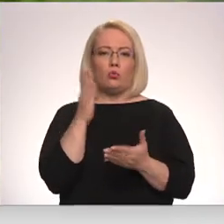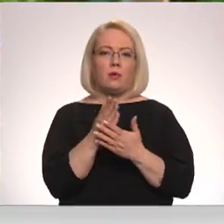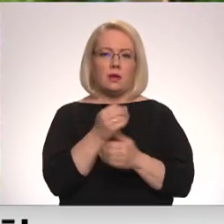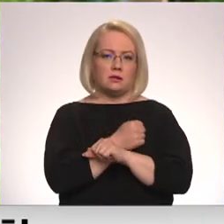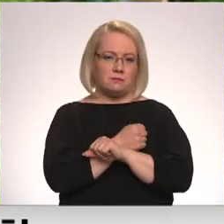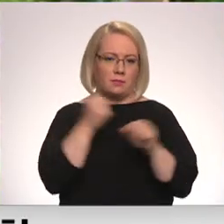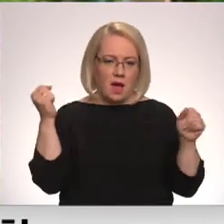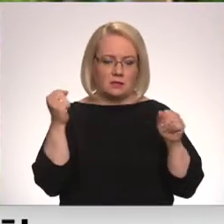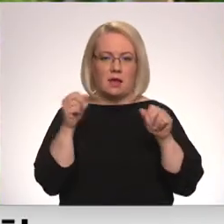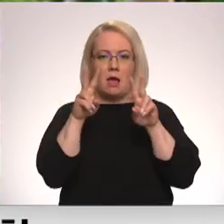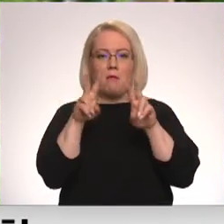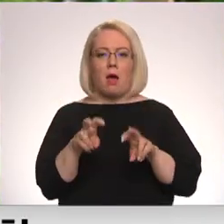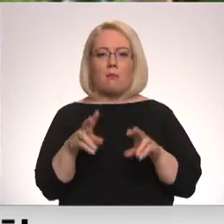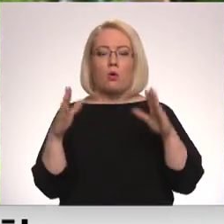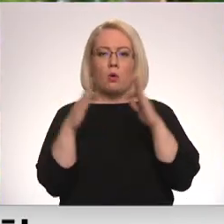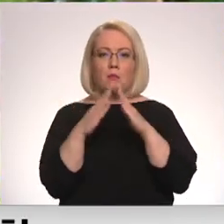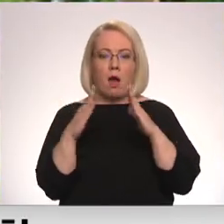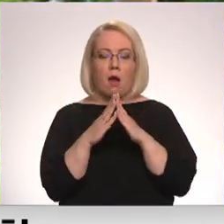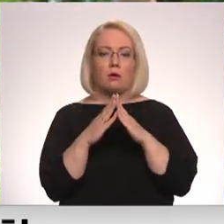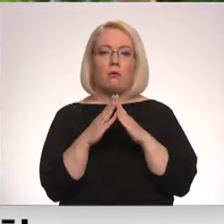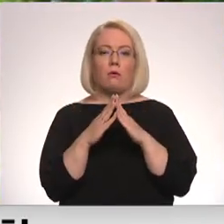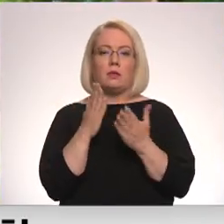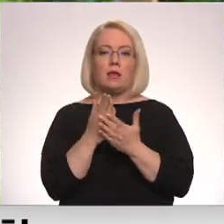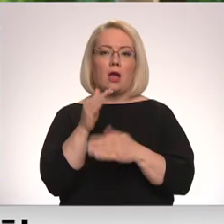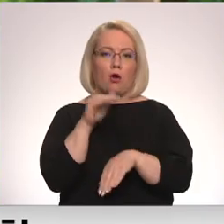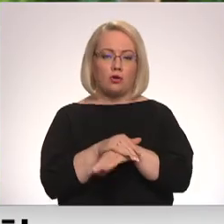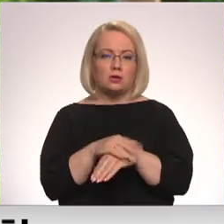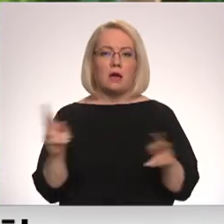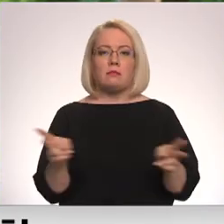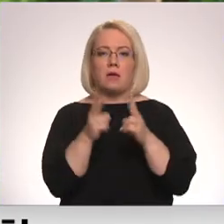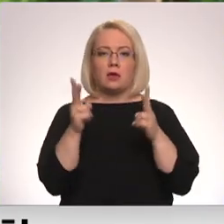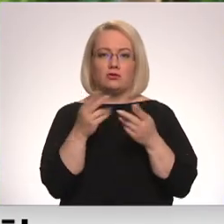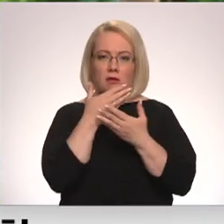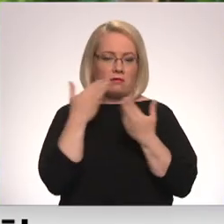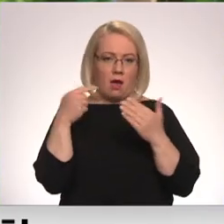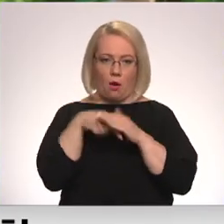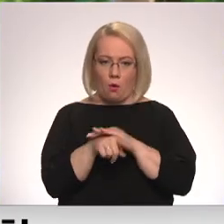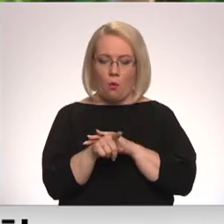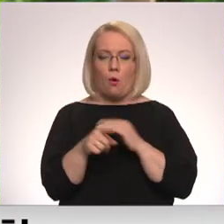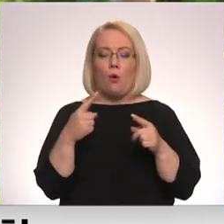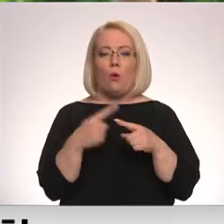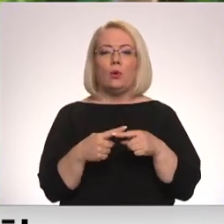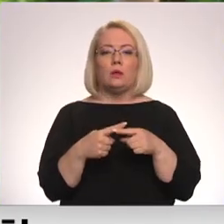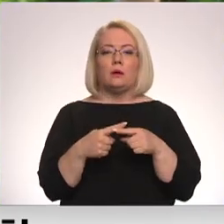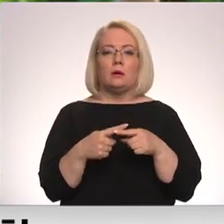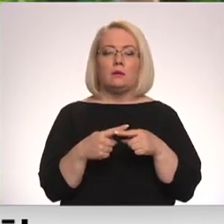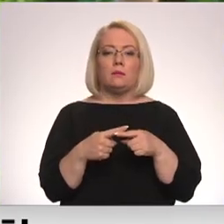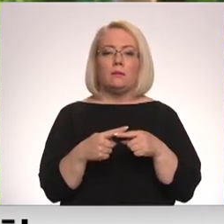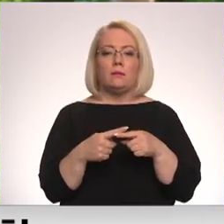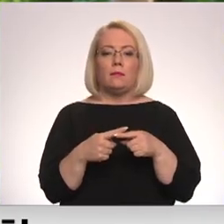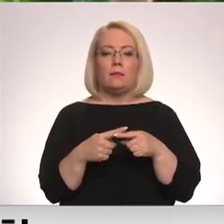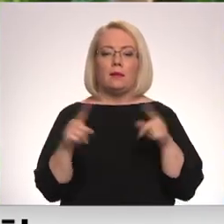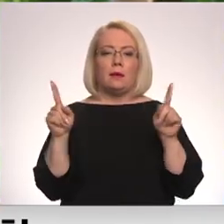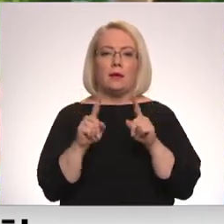sprādziens. Pārbaudot ēku, tika konstatēts, ka degšana nav ēkā. Un